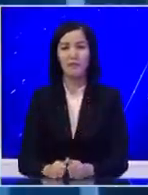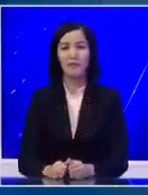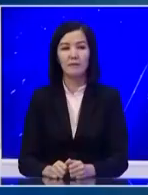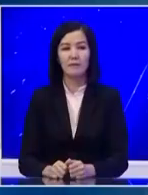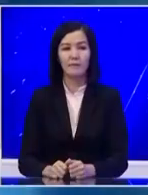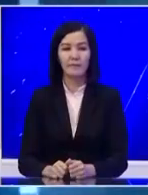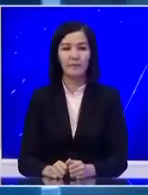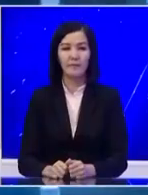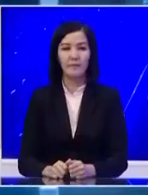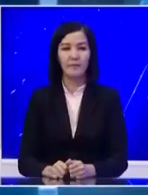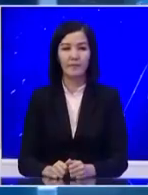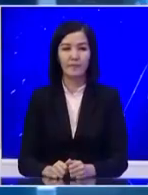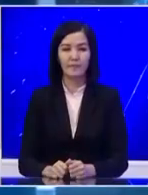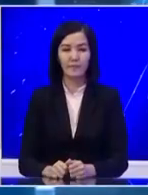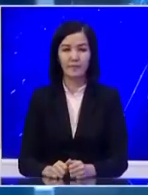Рахмжанов, телеканал ЖТСУ.